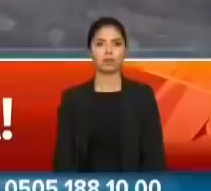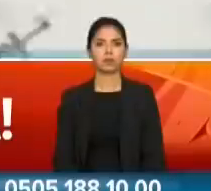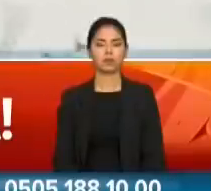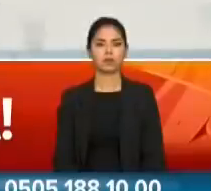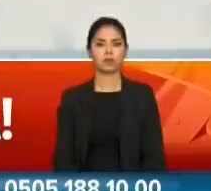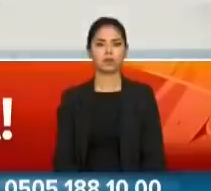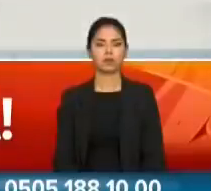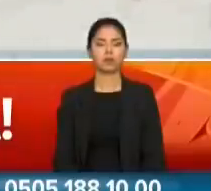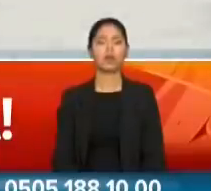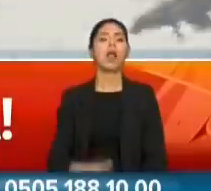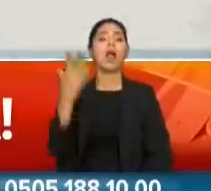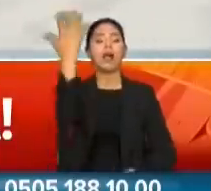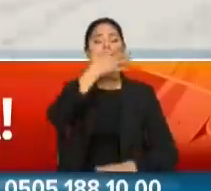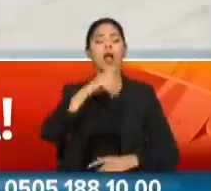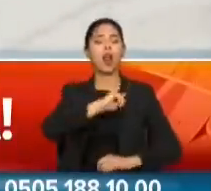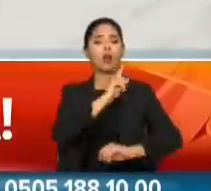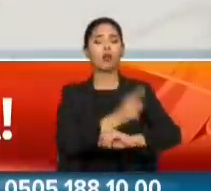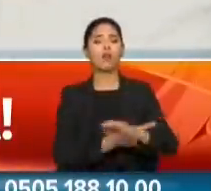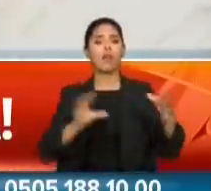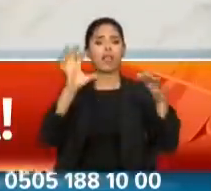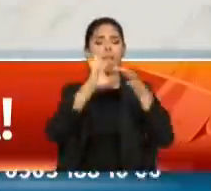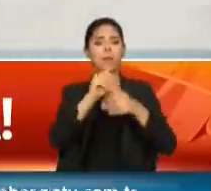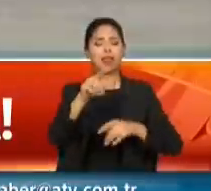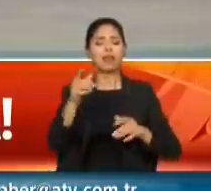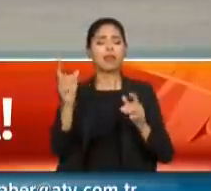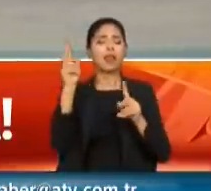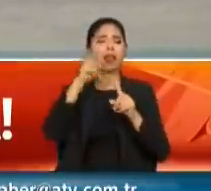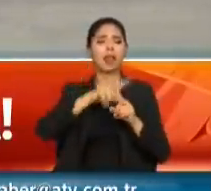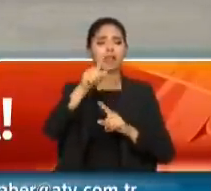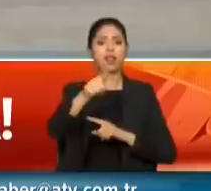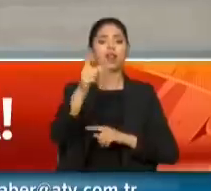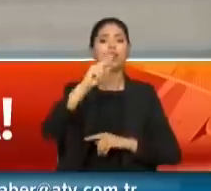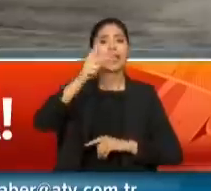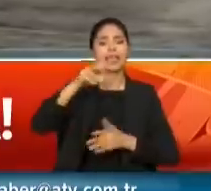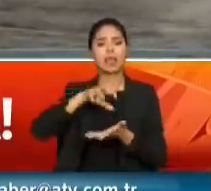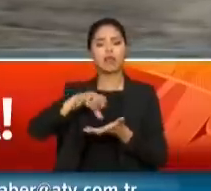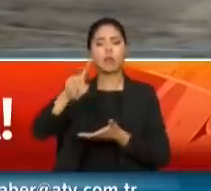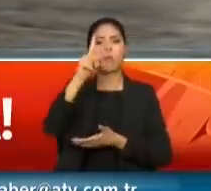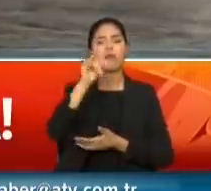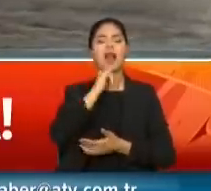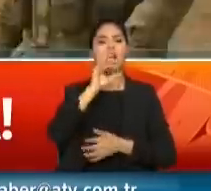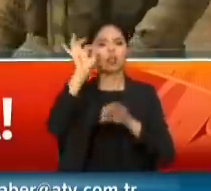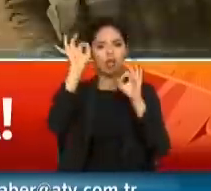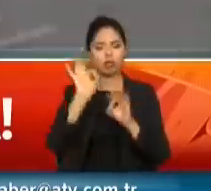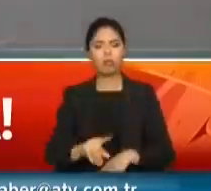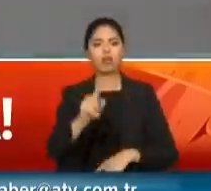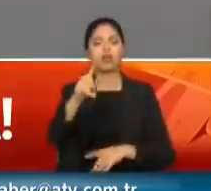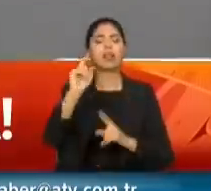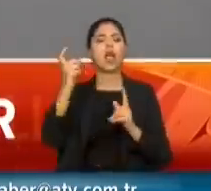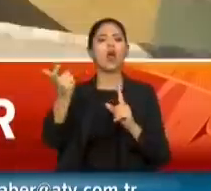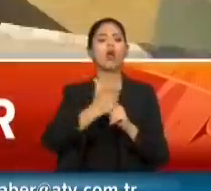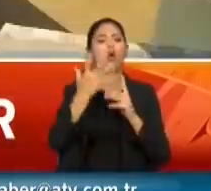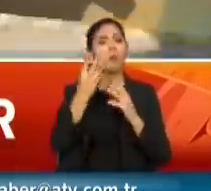Oy Kara Kuvvetleri birliklerinin katılacağı tatbikatın 2. bölümü ise bir Ağustos'ta başlayacak zırhlı